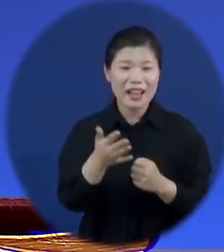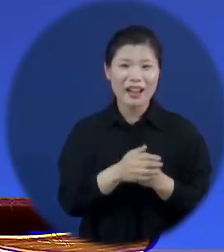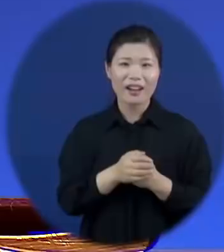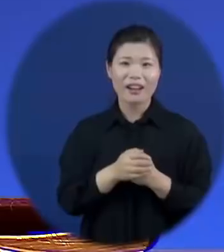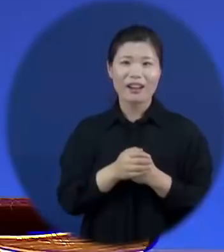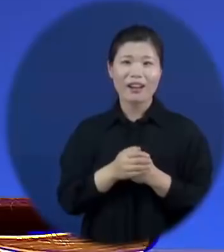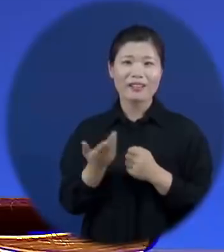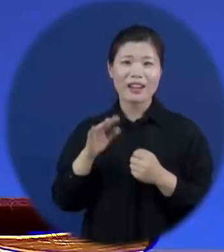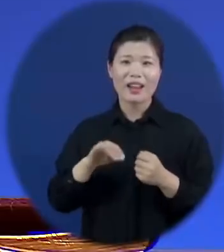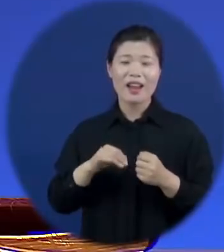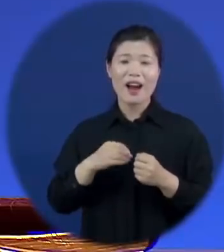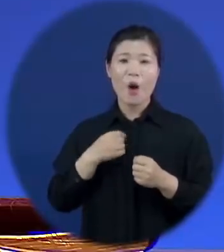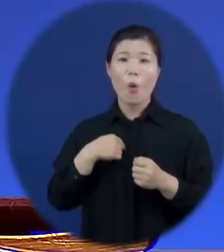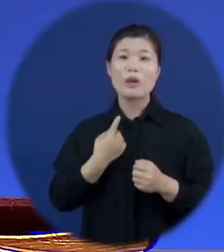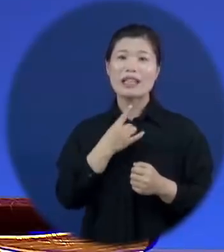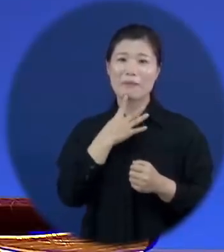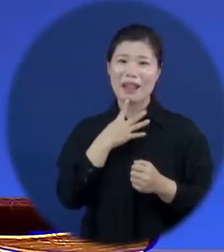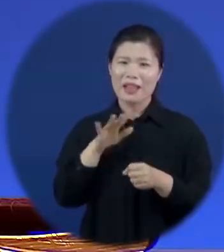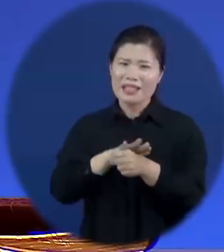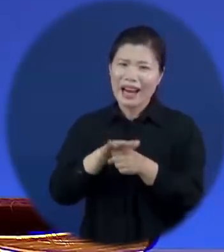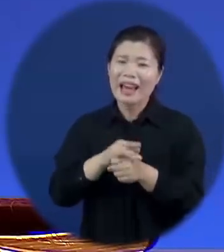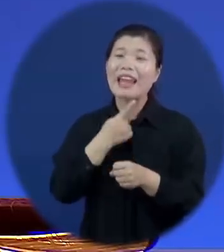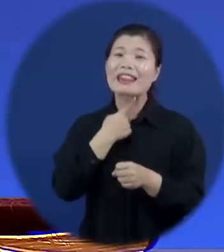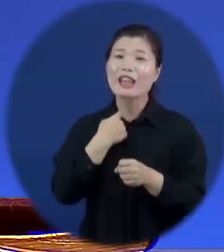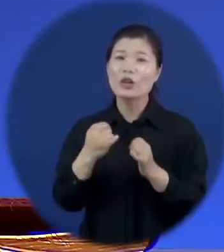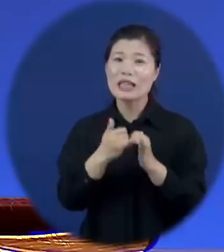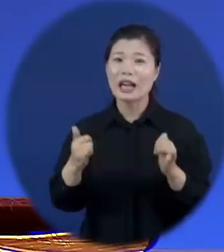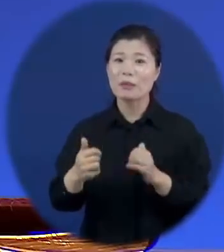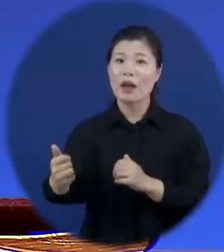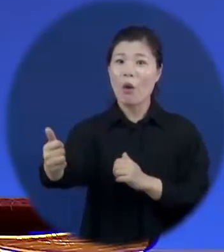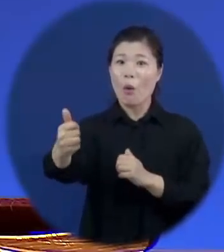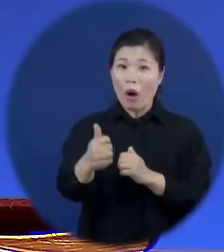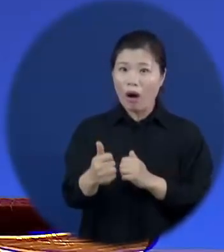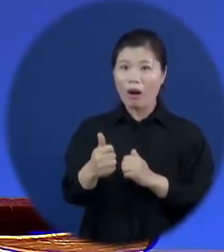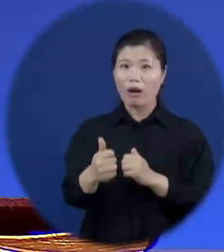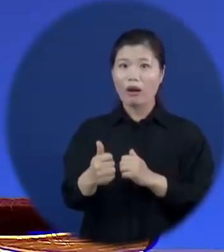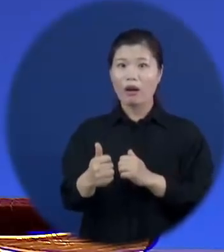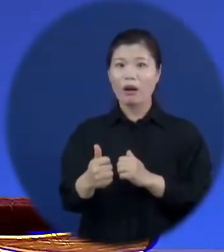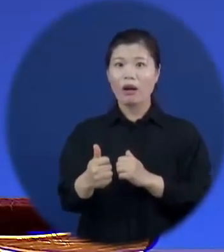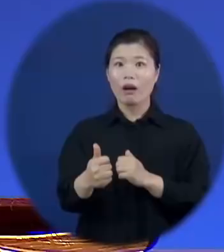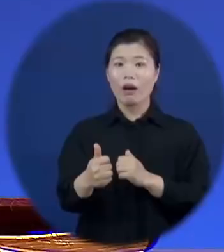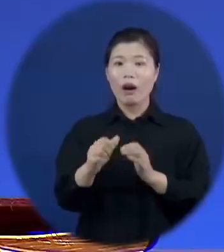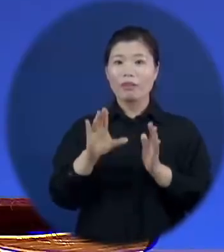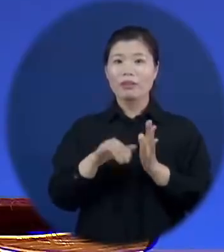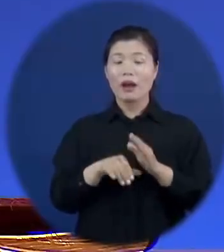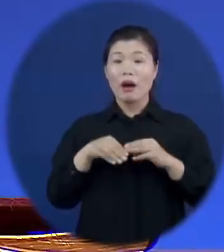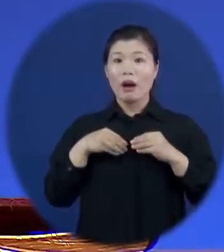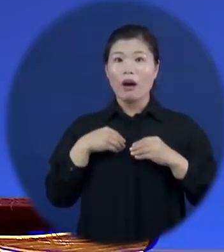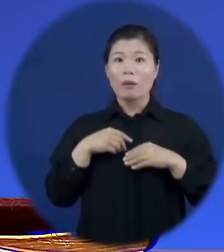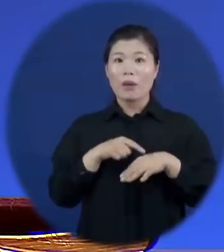짝사랑한 대상이 갑자기 내 앞에 나타나서 딱 멈췄을 때 그 느낌을 아십니까, 여러분?